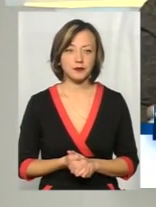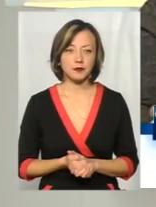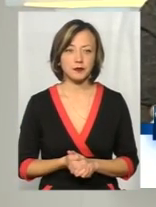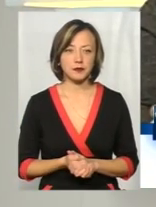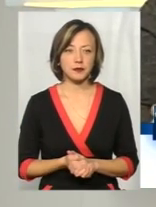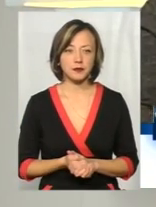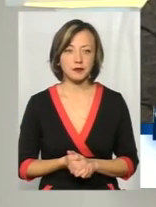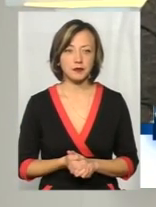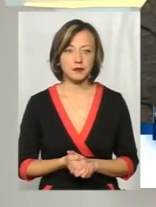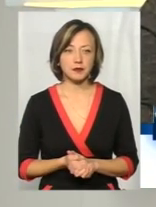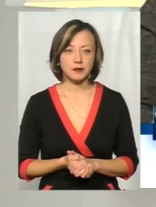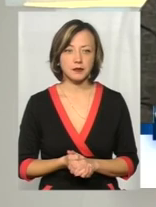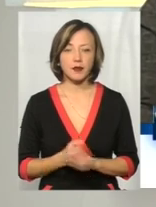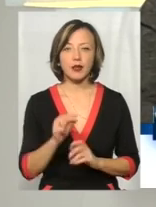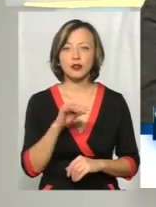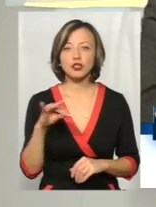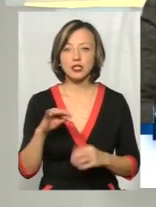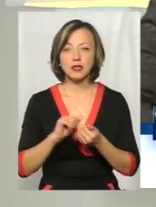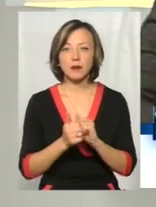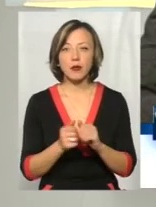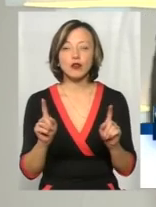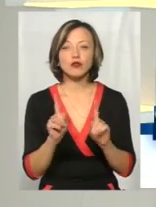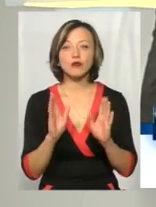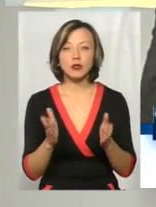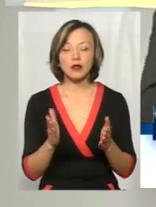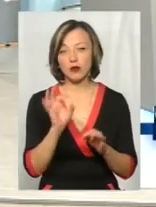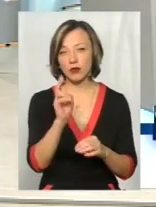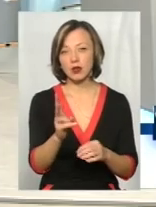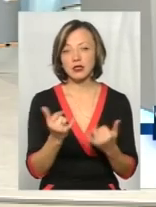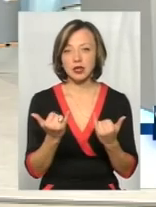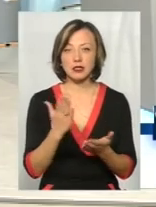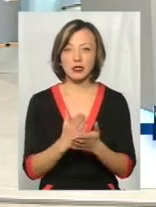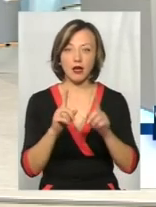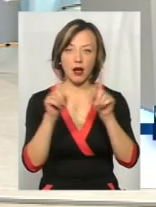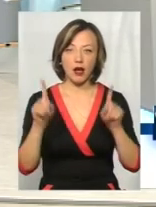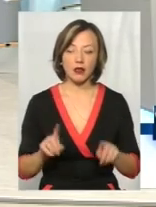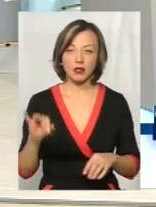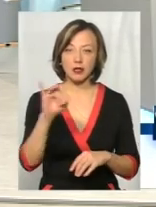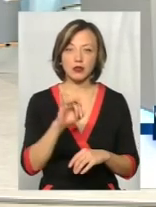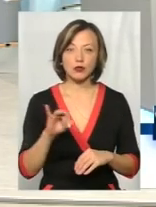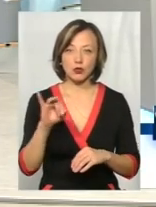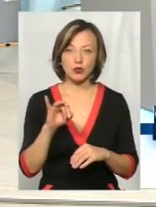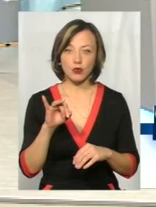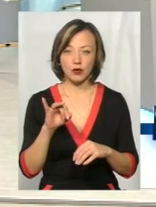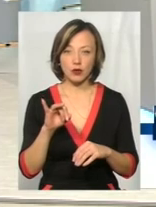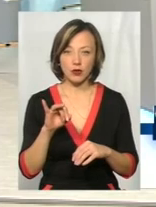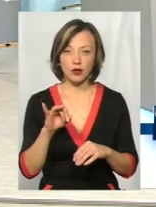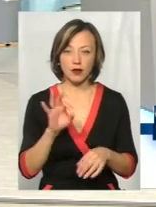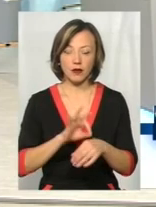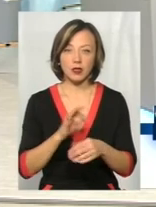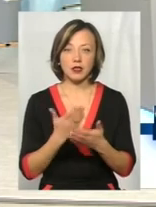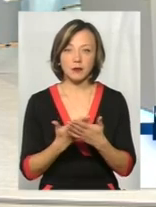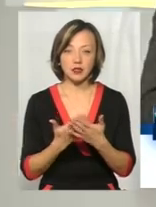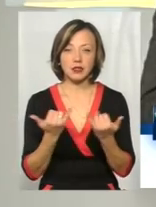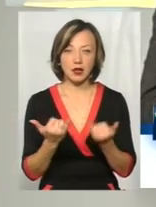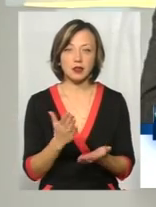картки паперові носії. Чи замінить вони? От що буде, окей, зараз є картка, так, історія там амбулаторна картка, так? От зараз